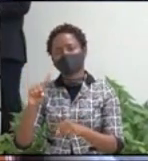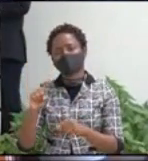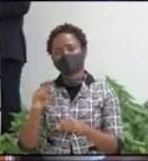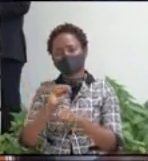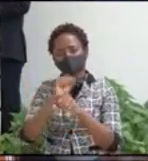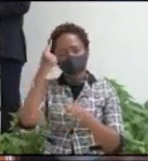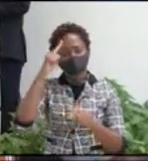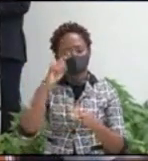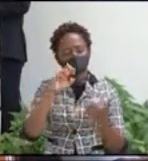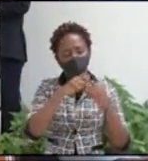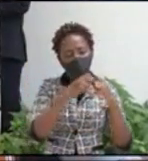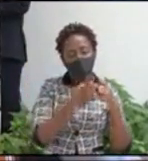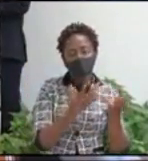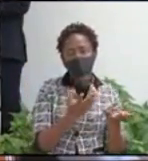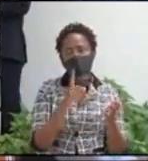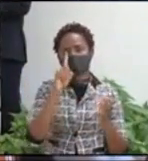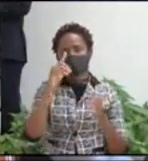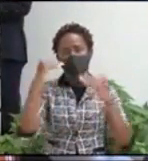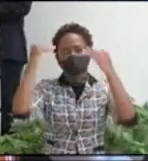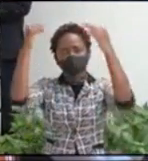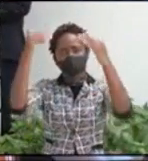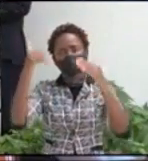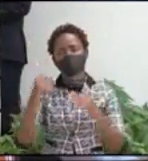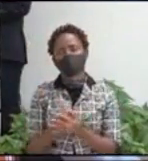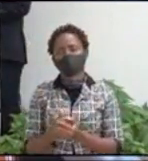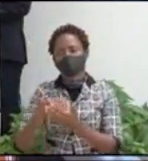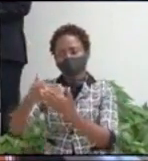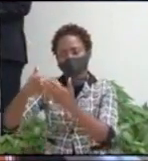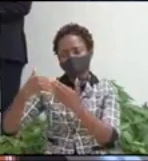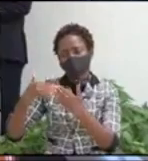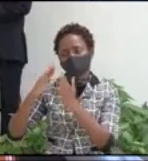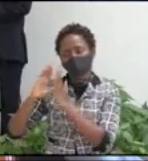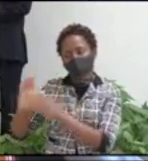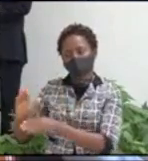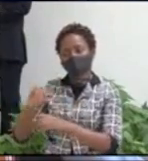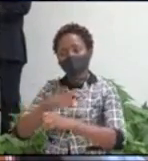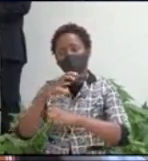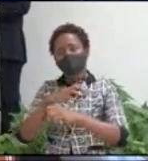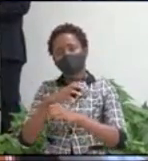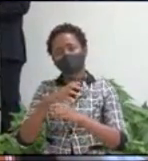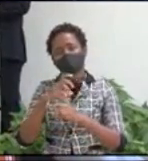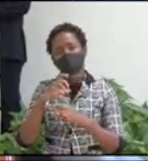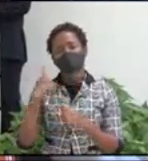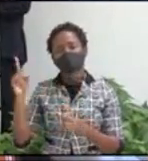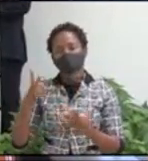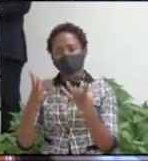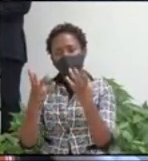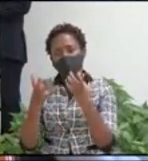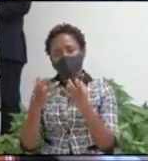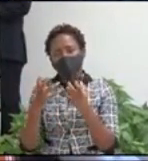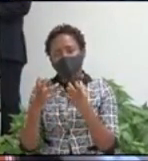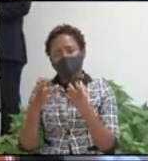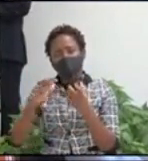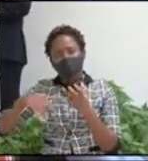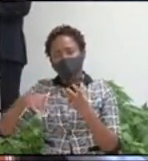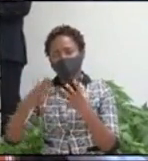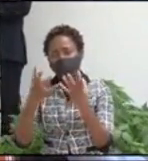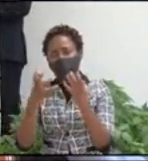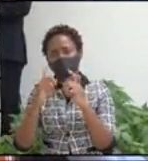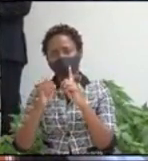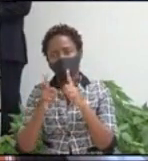mais nous avons très proche et avant d'aller nous souhaiter, well, pour me dire, nous ne pouvons pas parler de lui, nous devons faire un petit point sur les bonhommes